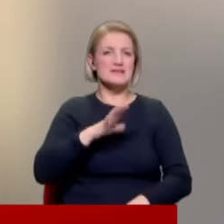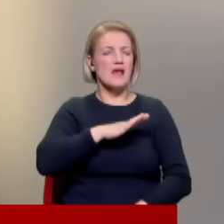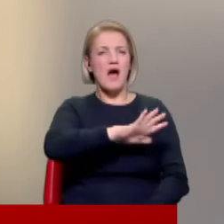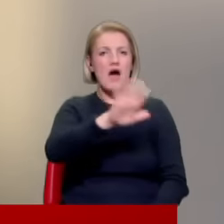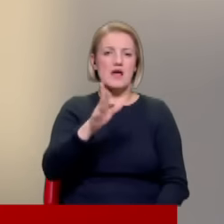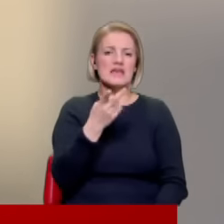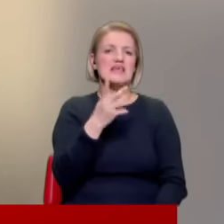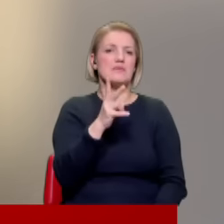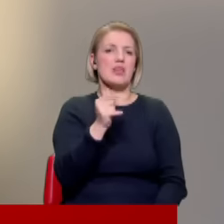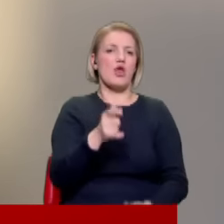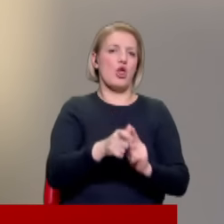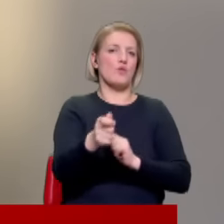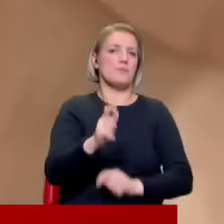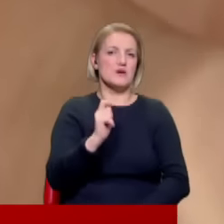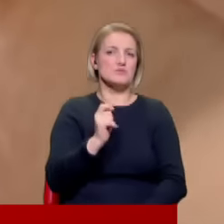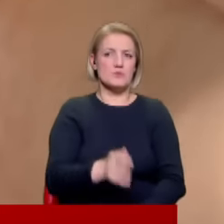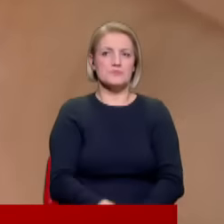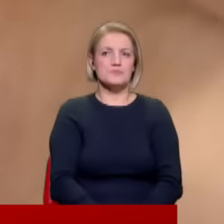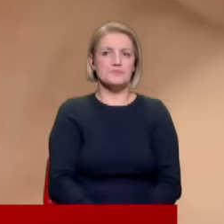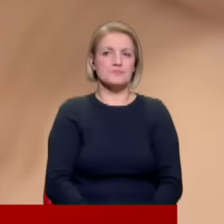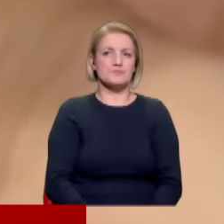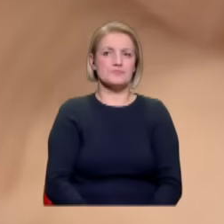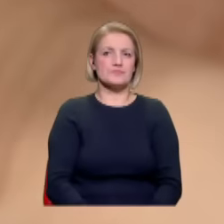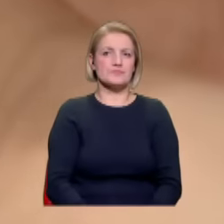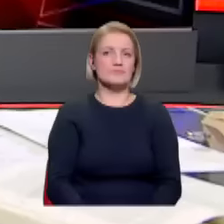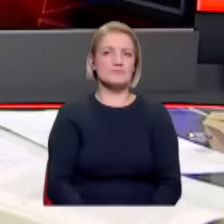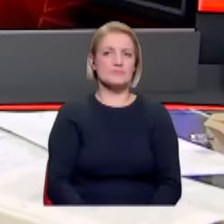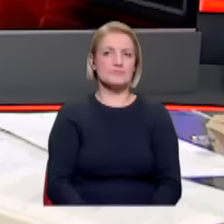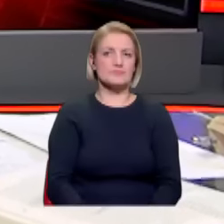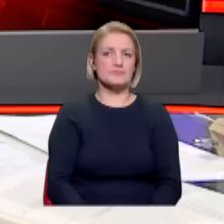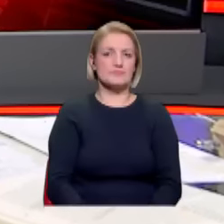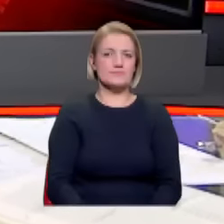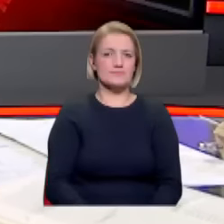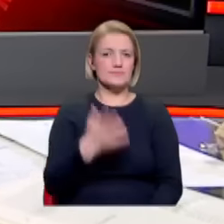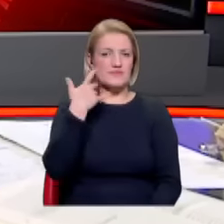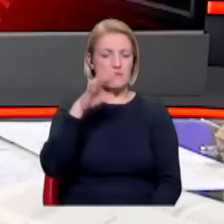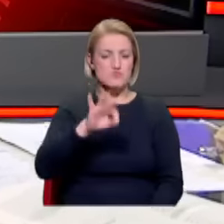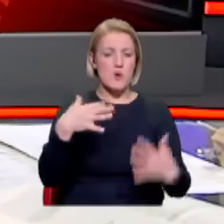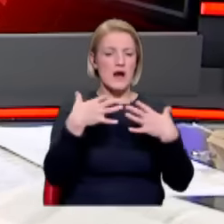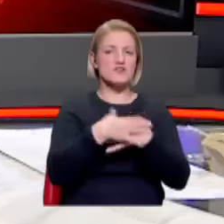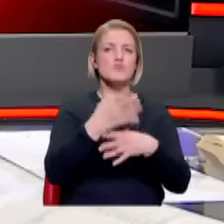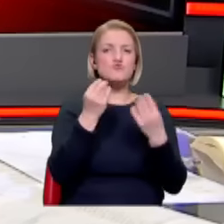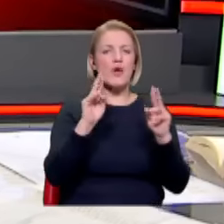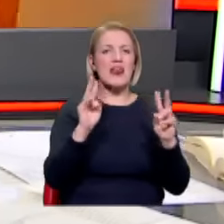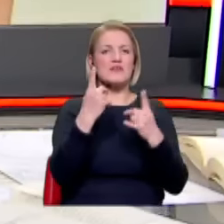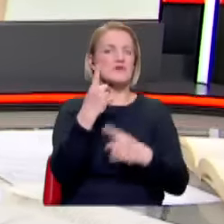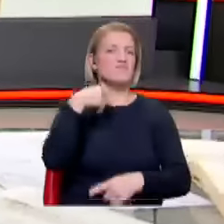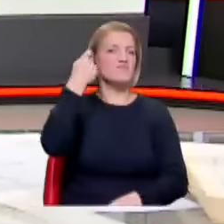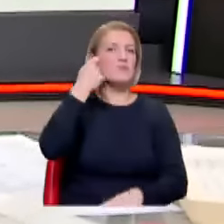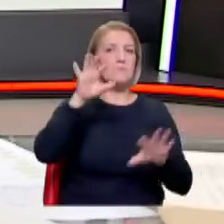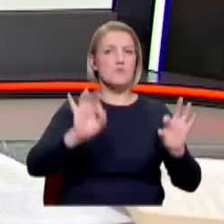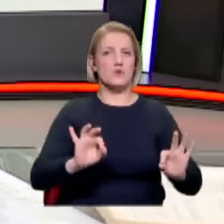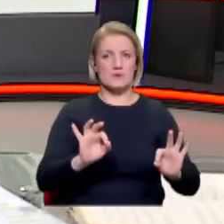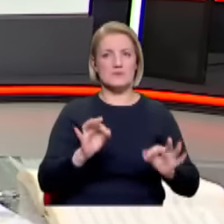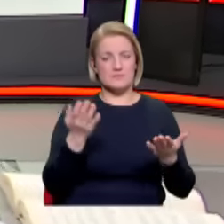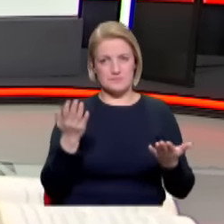herkes 2000 lira ödemek zorunda. Efendim şimdi bu akşam çok ilginç bir dizi başlıyor.